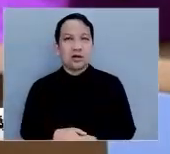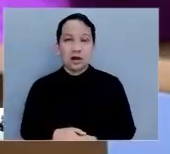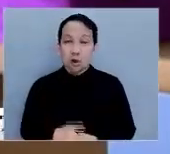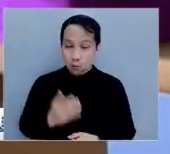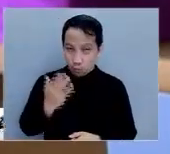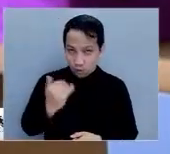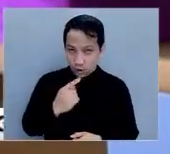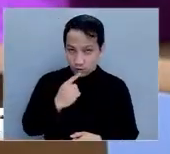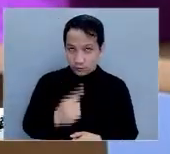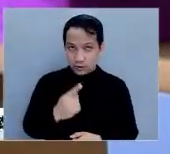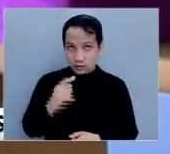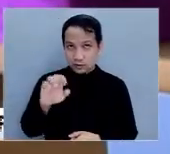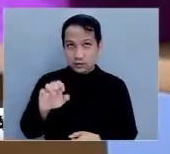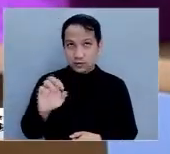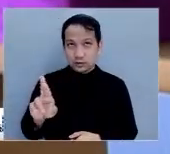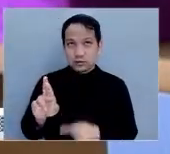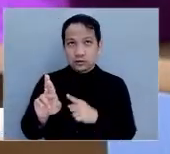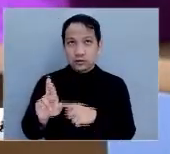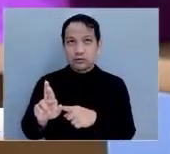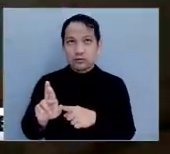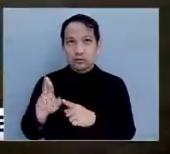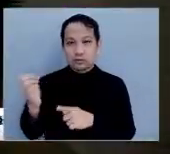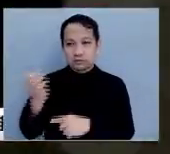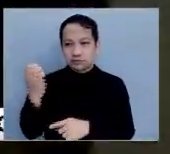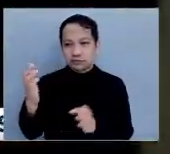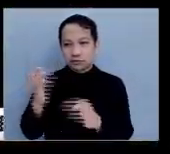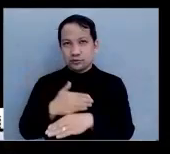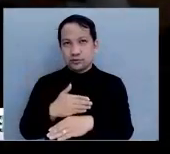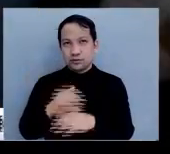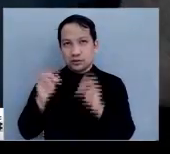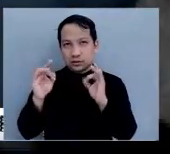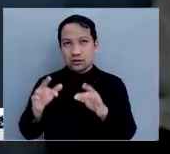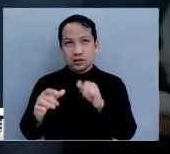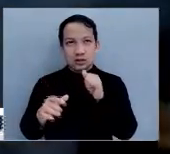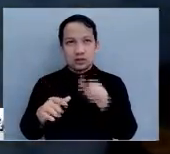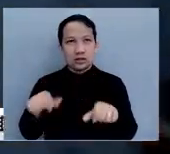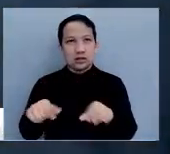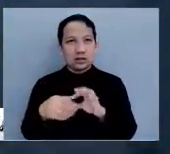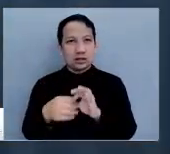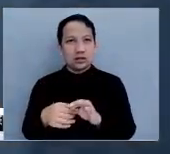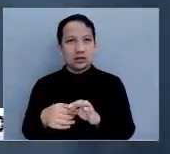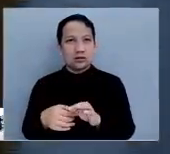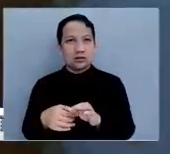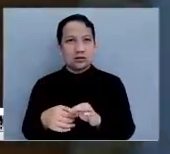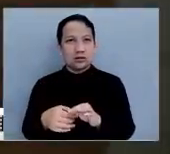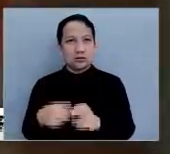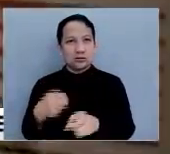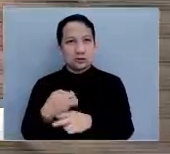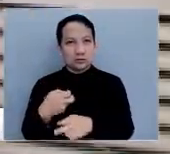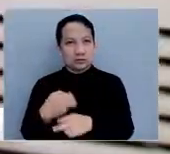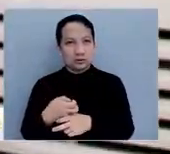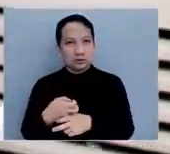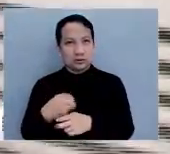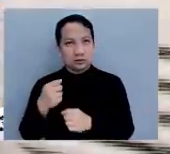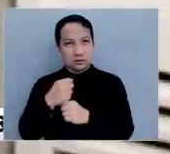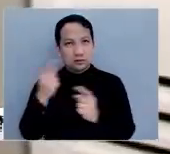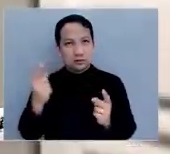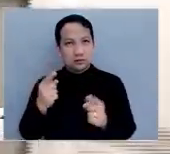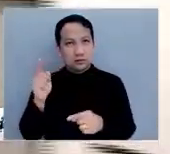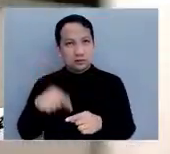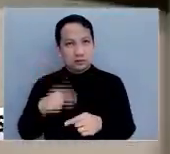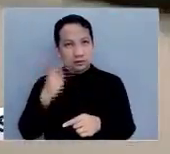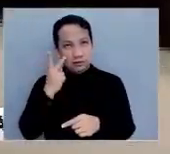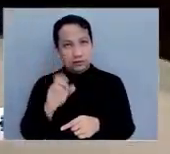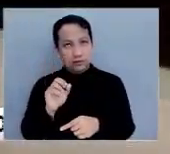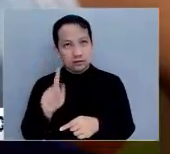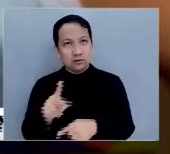ay nasa emergency room po ako, so we cater to critical, non-critical patients. Medyo mahirap na biglang kala mo okay